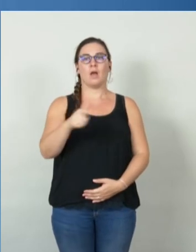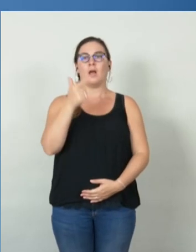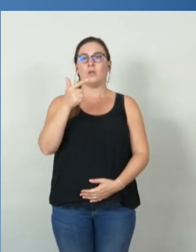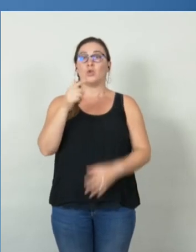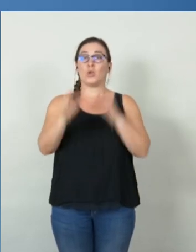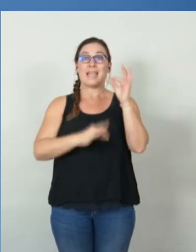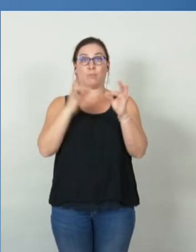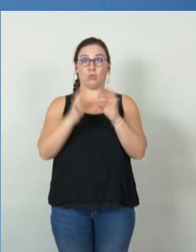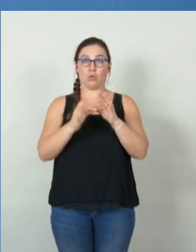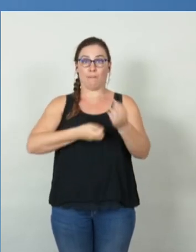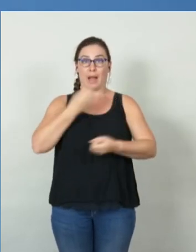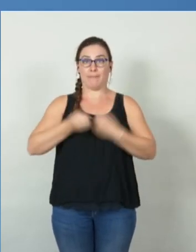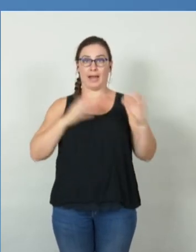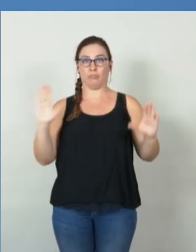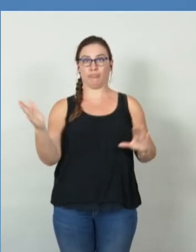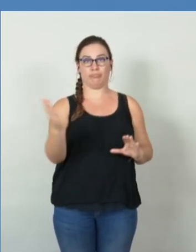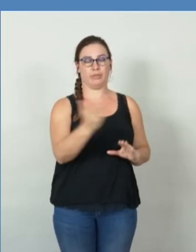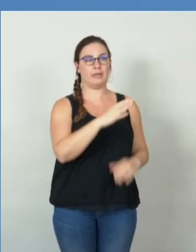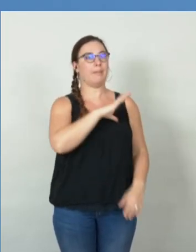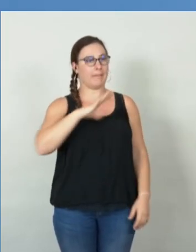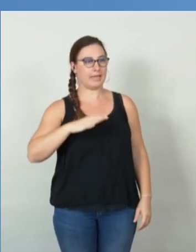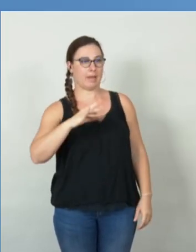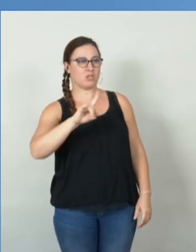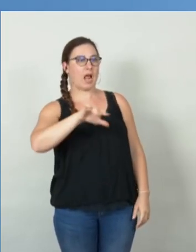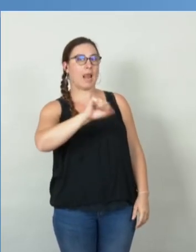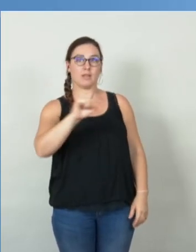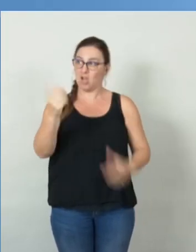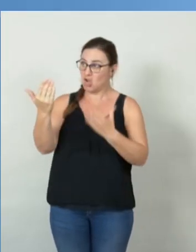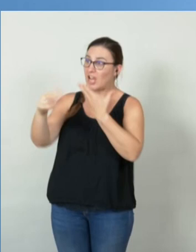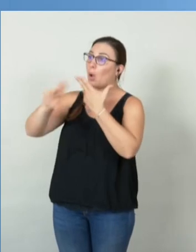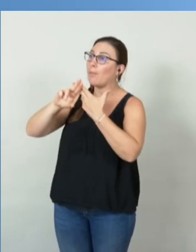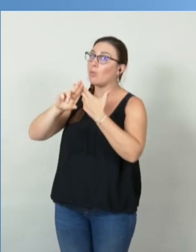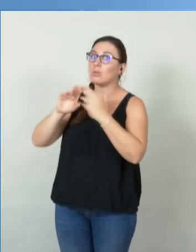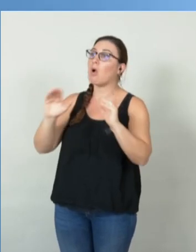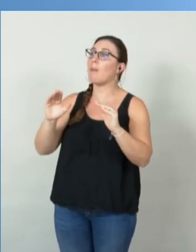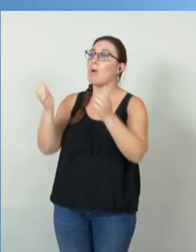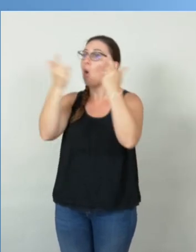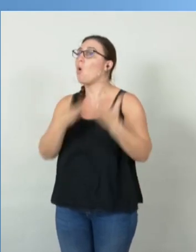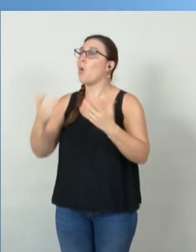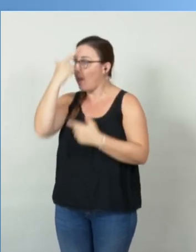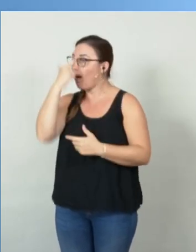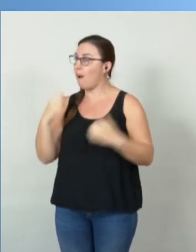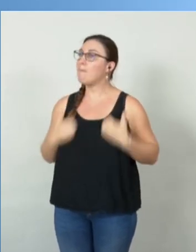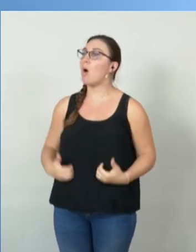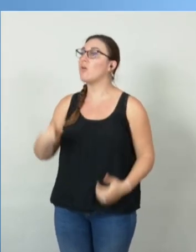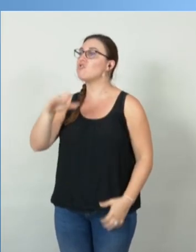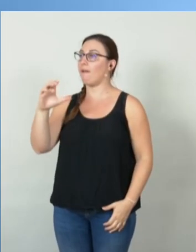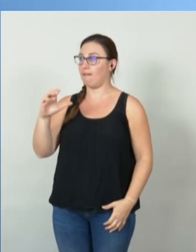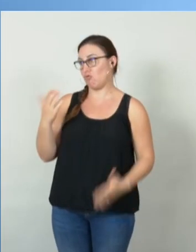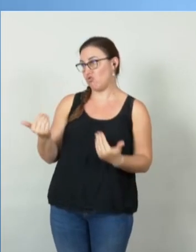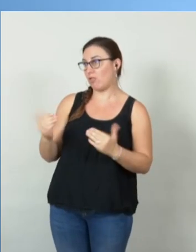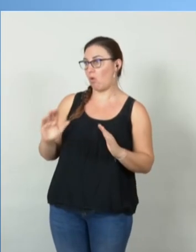chal oui merci au-delà du fait que j'attends la réponse de la séance sur le nombre de membres présents du groupe GECK pour cette